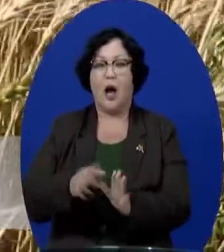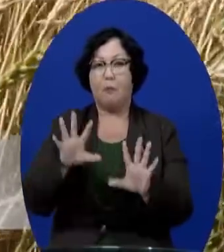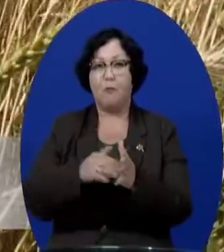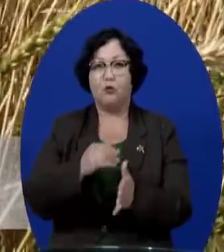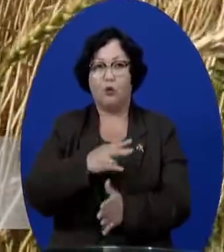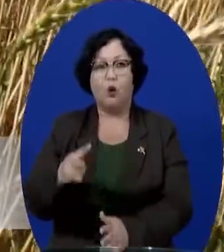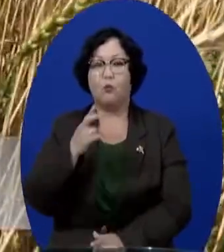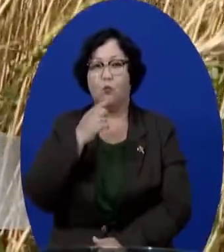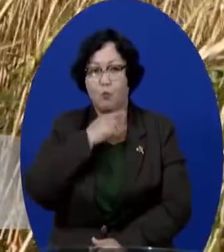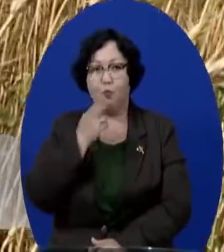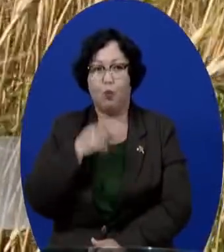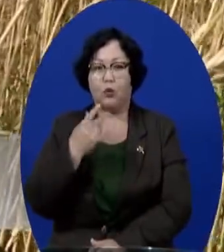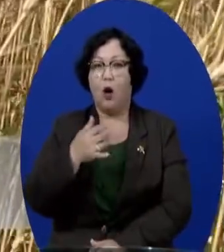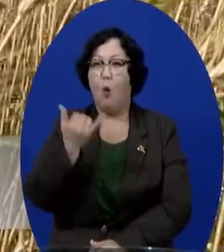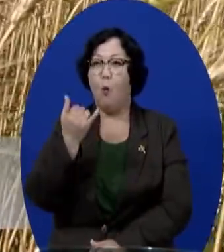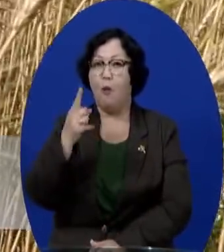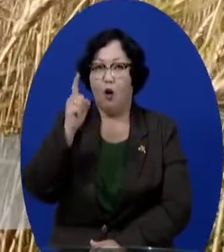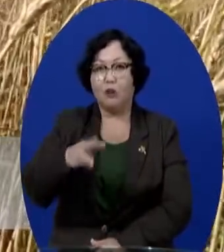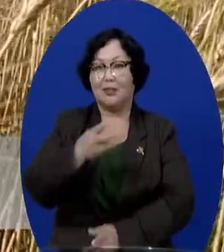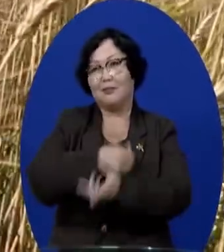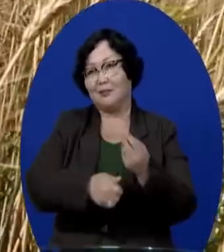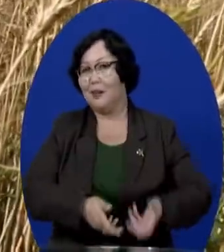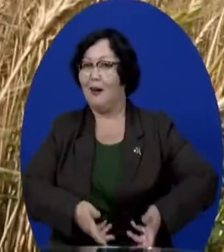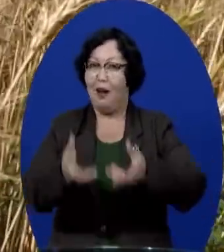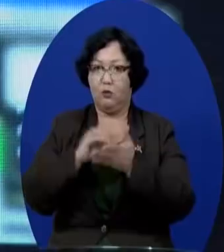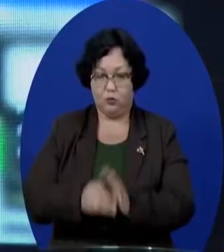буудайг Улаанбаатар хотод борлуулахаар болжээ.